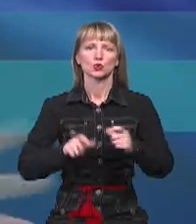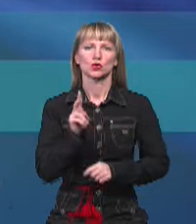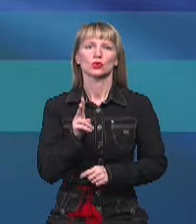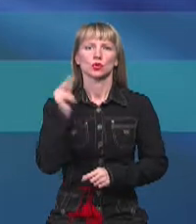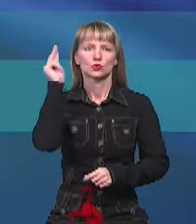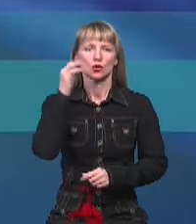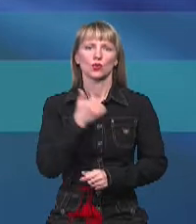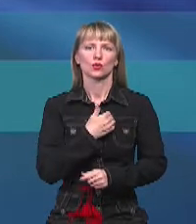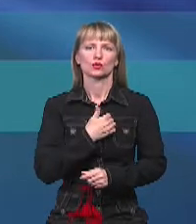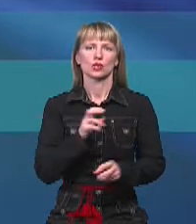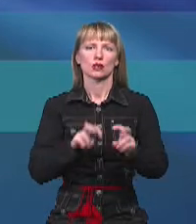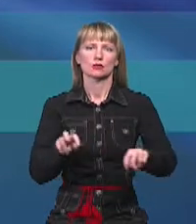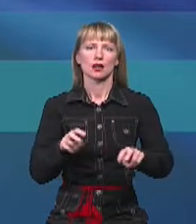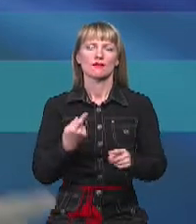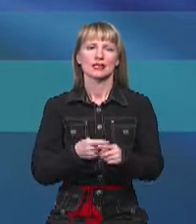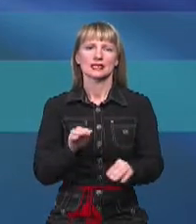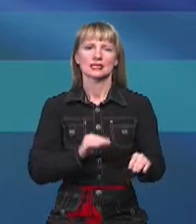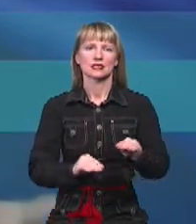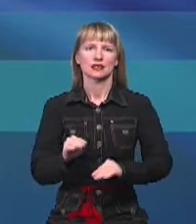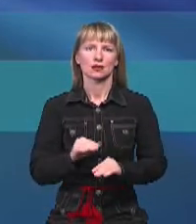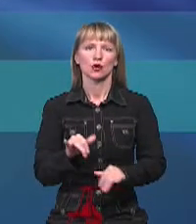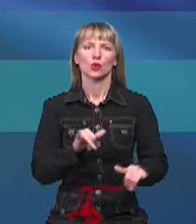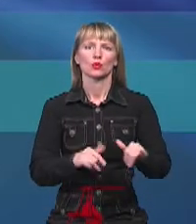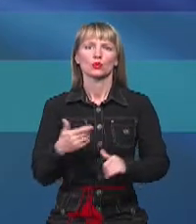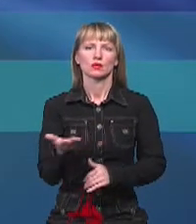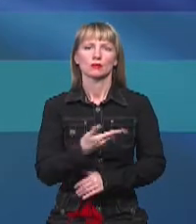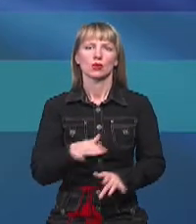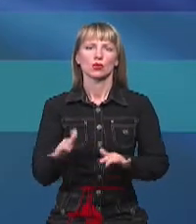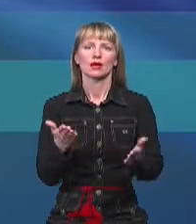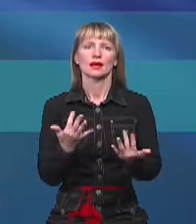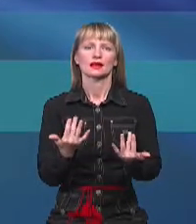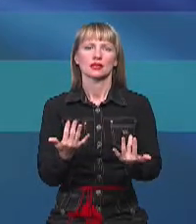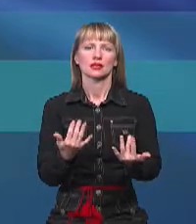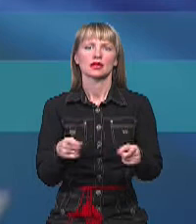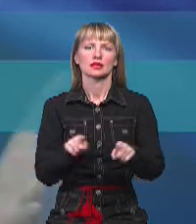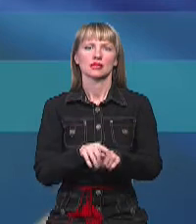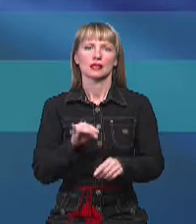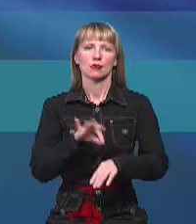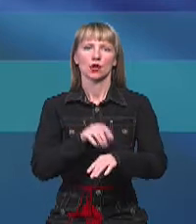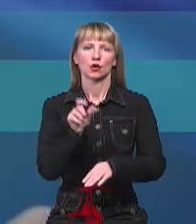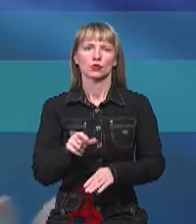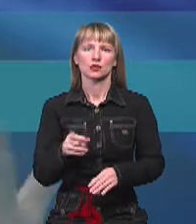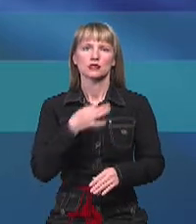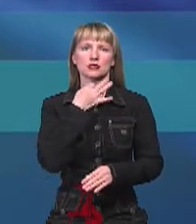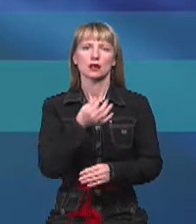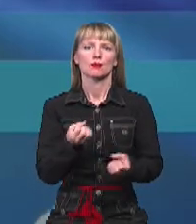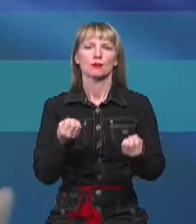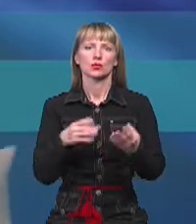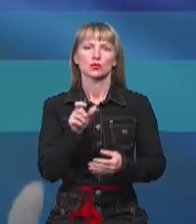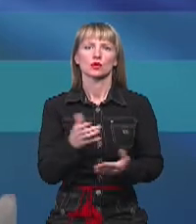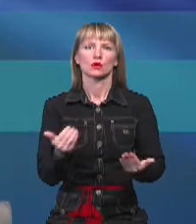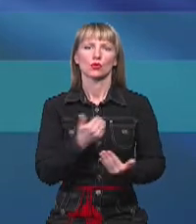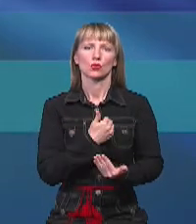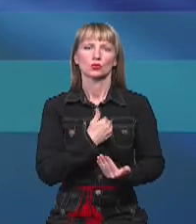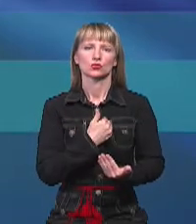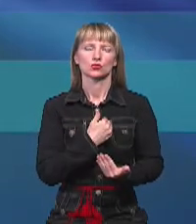вчиться і хоче розбиратися в цій системі взагалі. Куди ми рухаємося, яка кількість, так і пацієнтів, і, скажімо так, просто людей, які